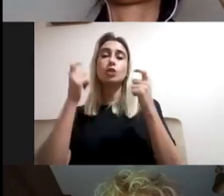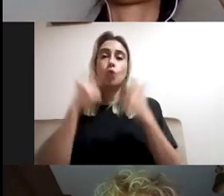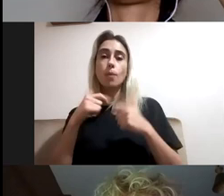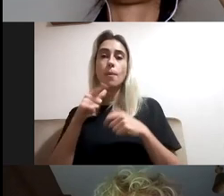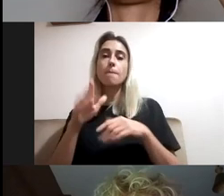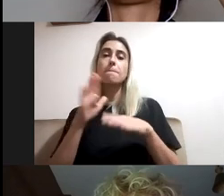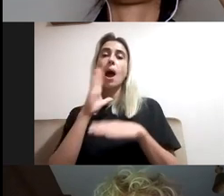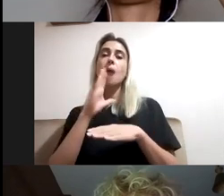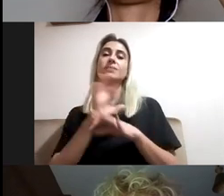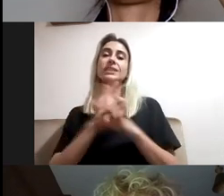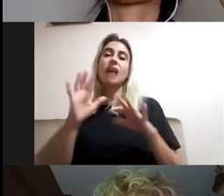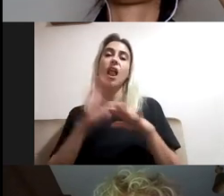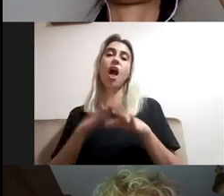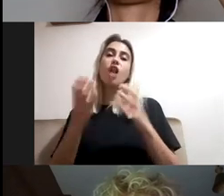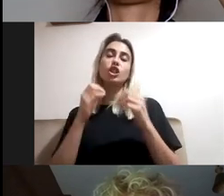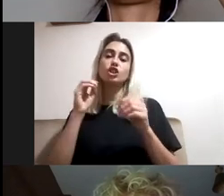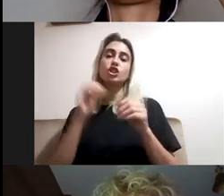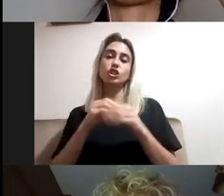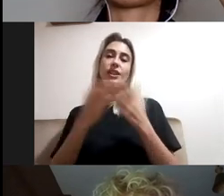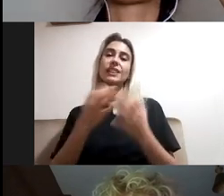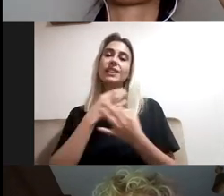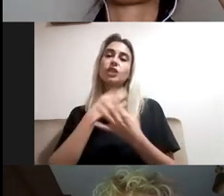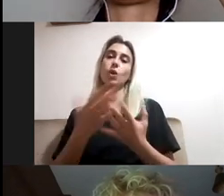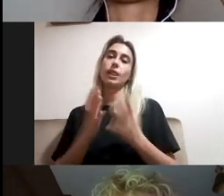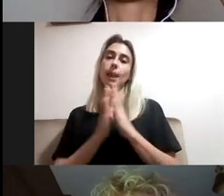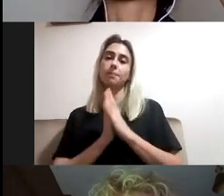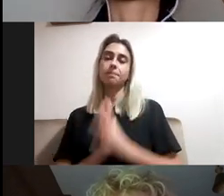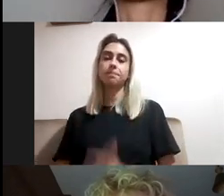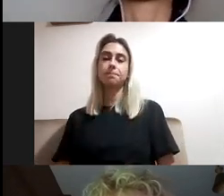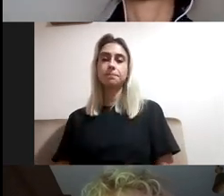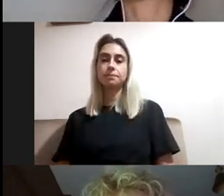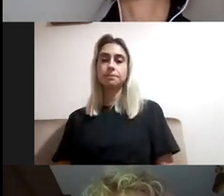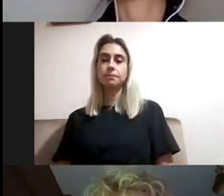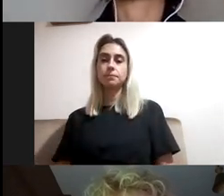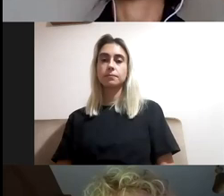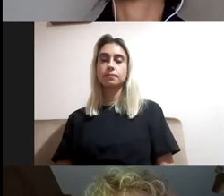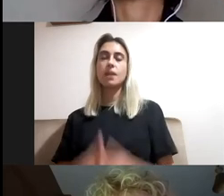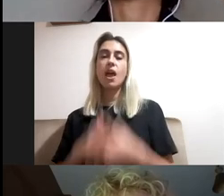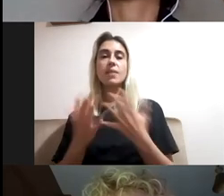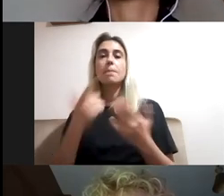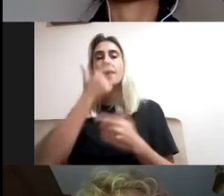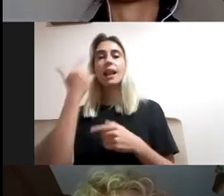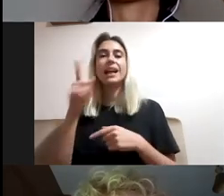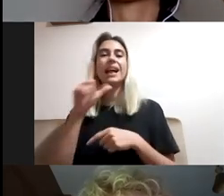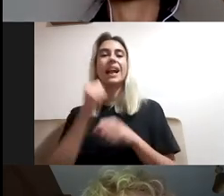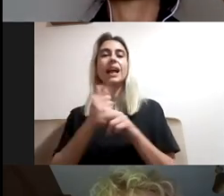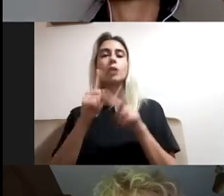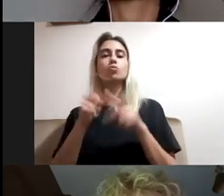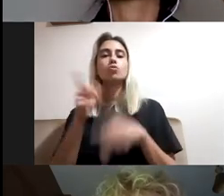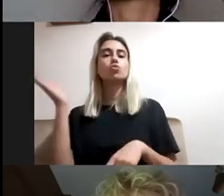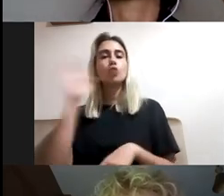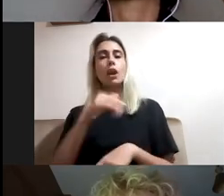için bu tür şeyler lağ oluyor. Teşekkür ederim. Evet, belki Ilgın sonra bunu, ben tabii